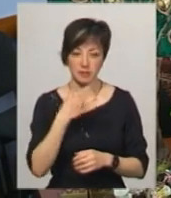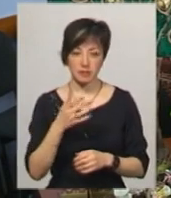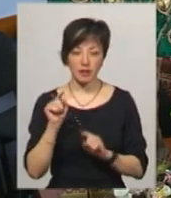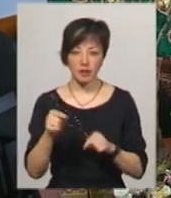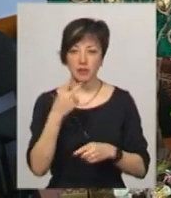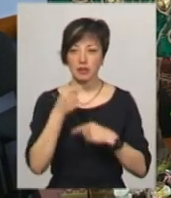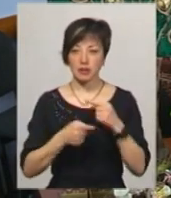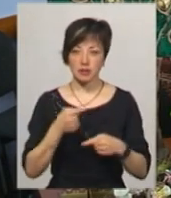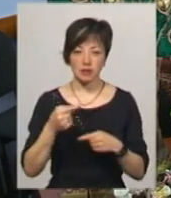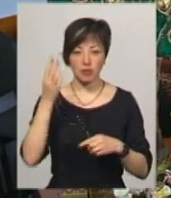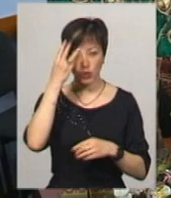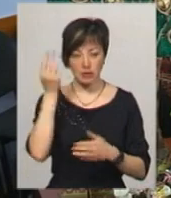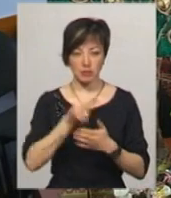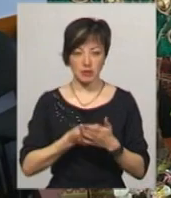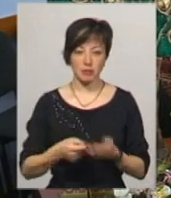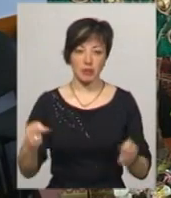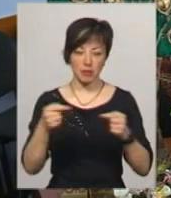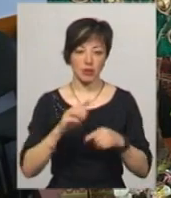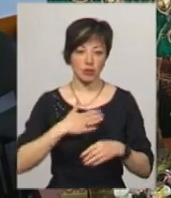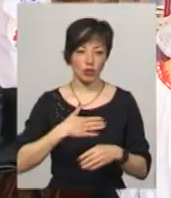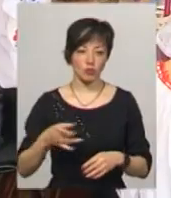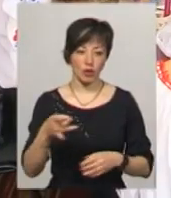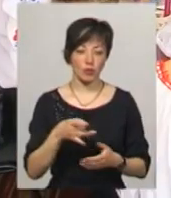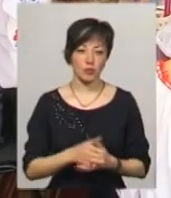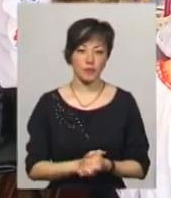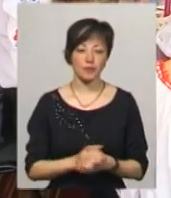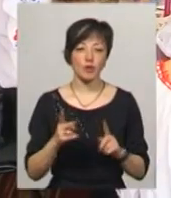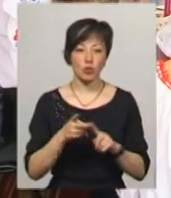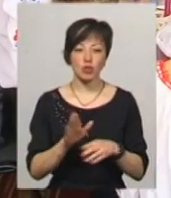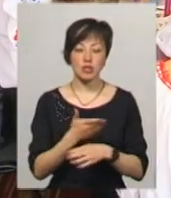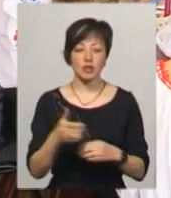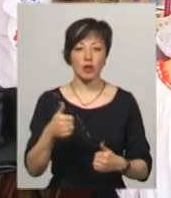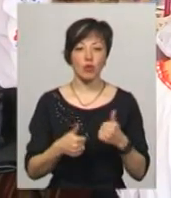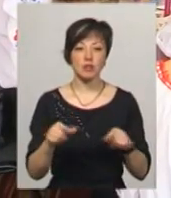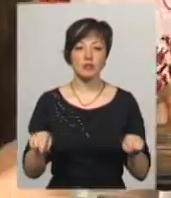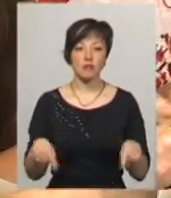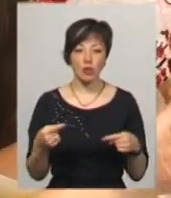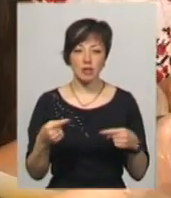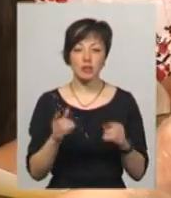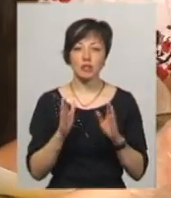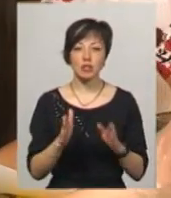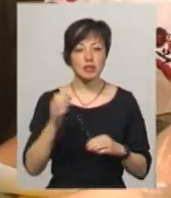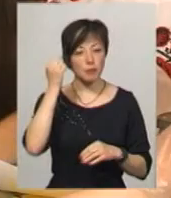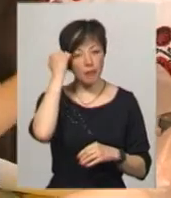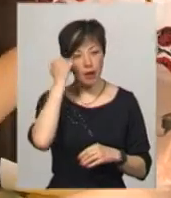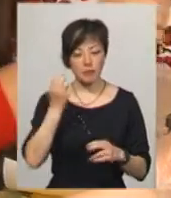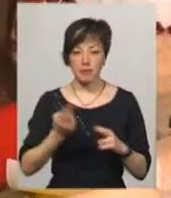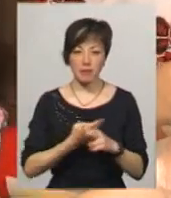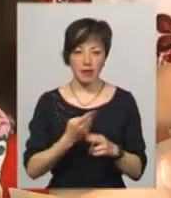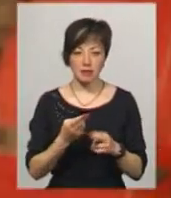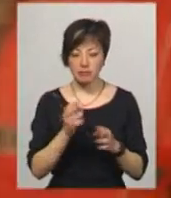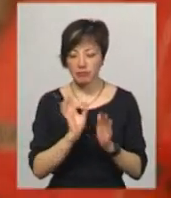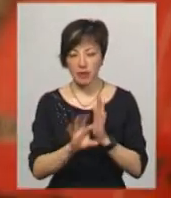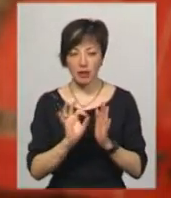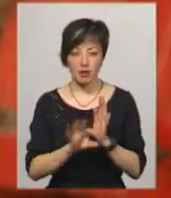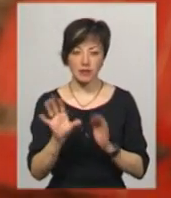там традиційна подільська писанка, і саме притаманна нашому регіону. Друга частина конкурсу – створити писанку лише за пам'яттю, без жодних підручних